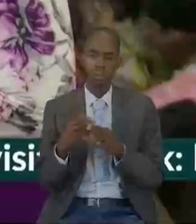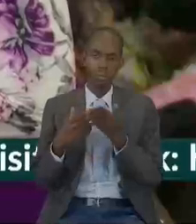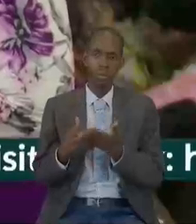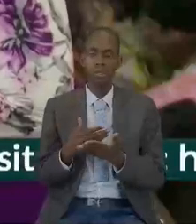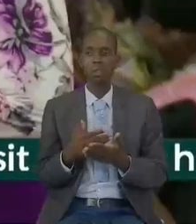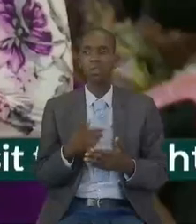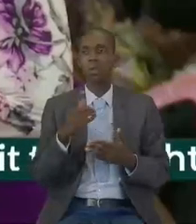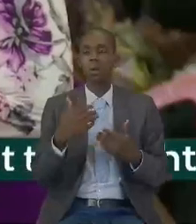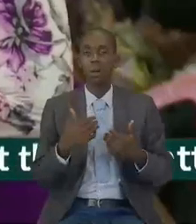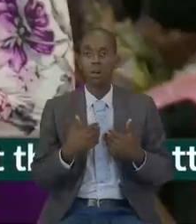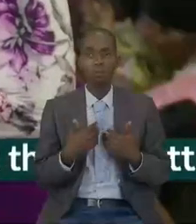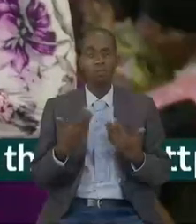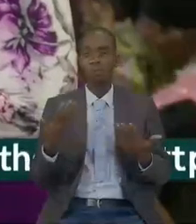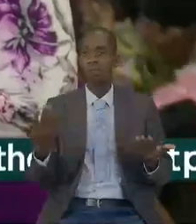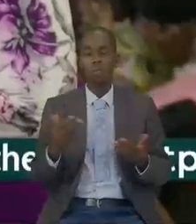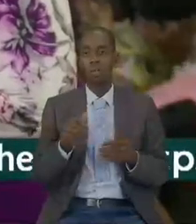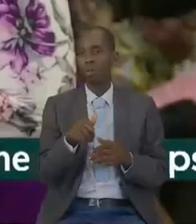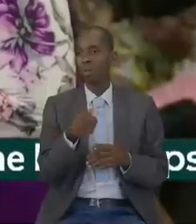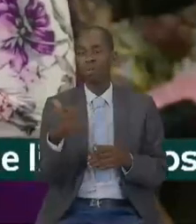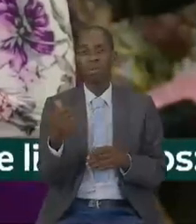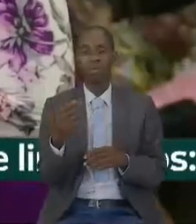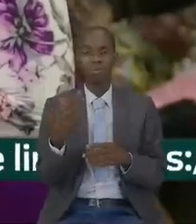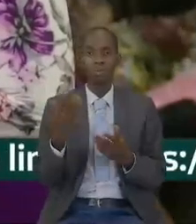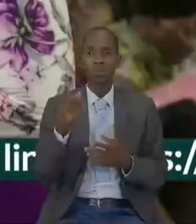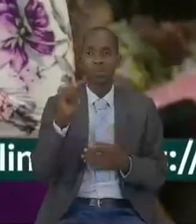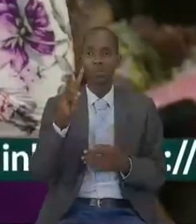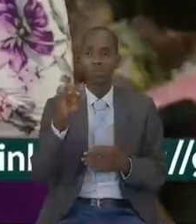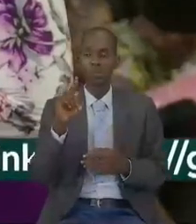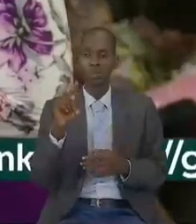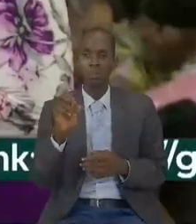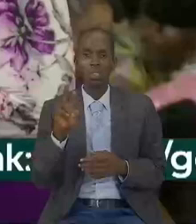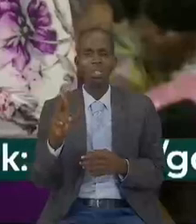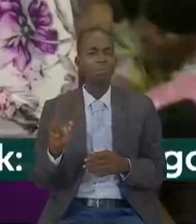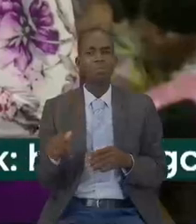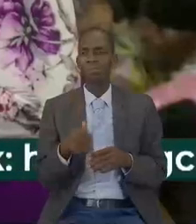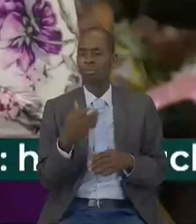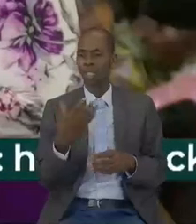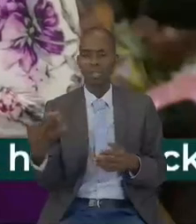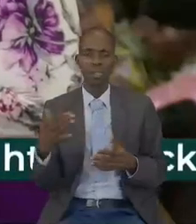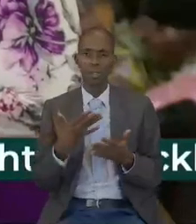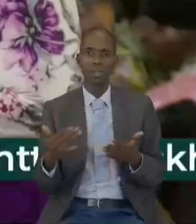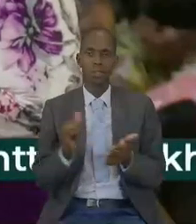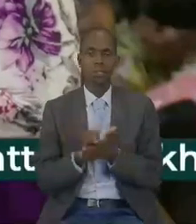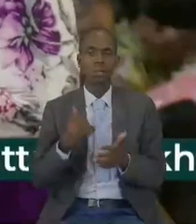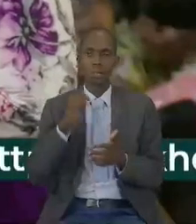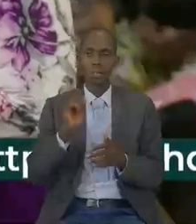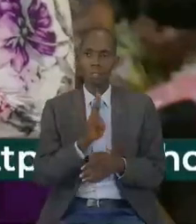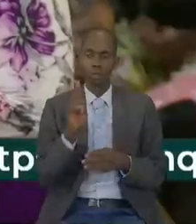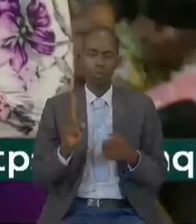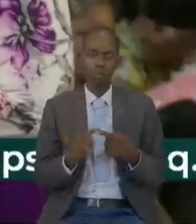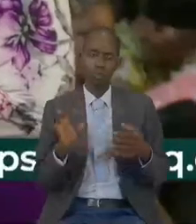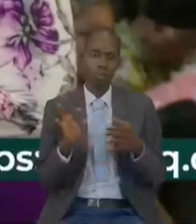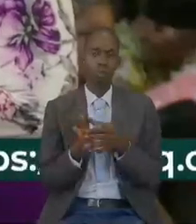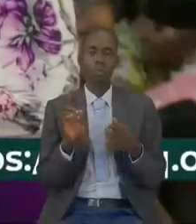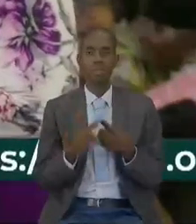S'ils n'ont pas de numéro, qu'ils donnent le numéro d'un parent ou de la personne avec laquelle ils vivent. Nous voulons vous